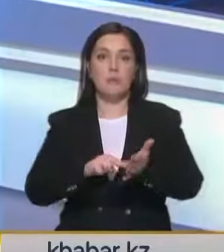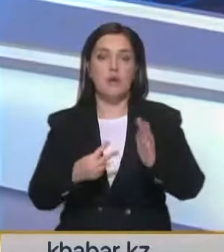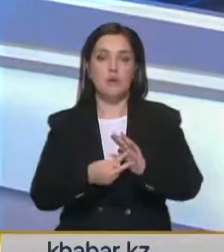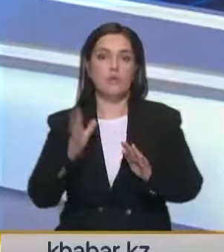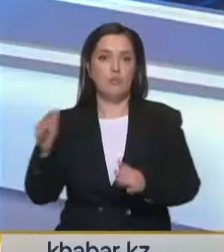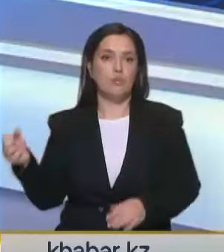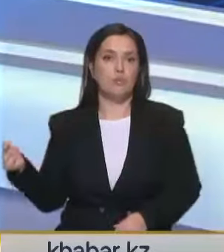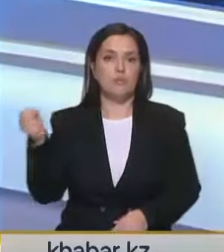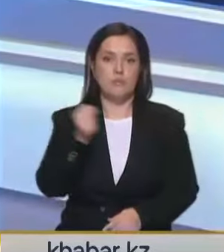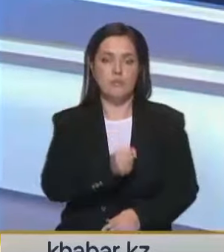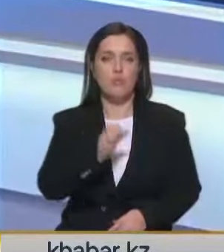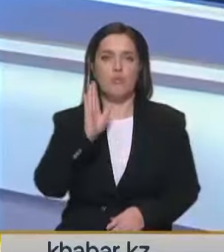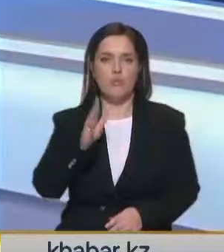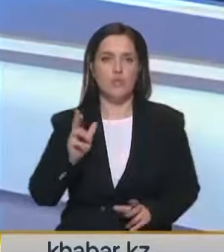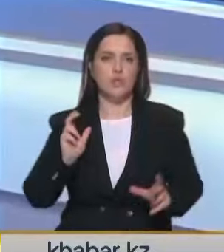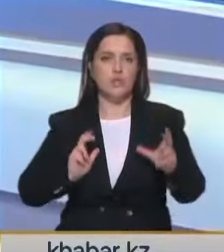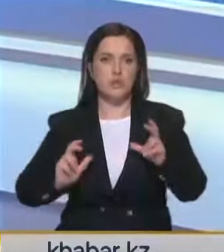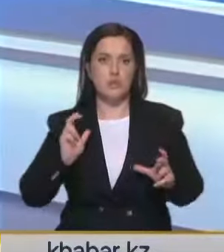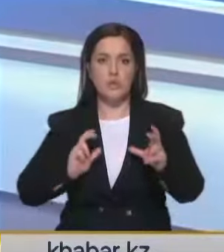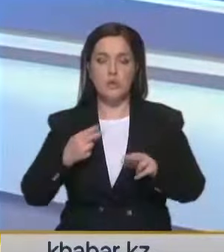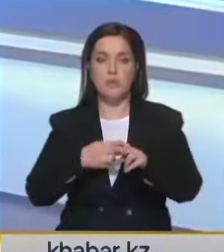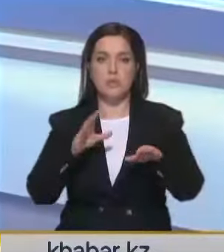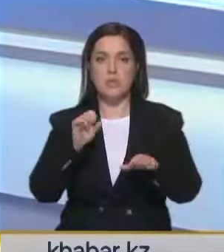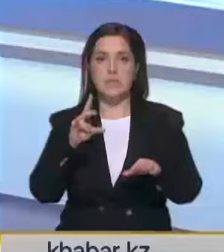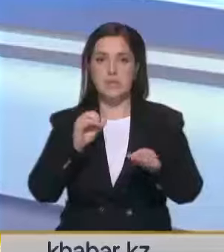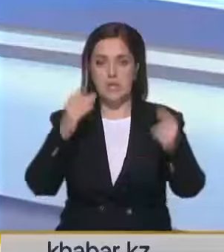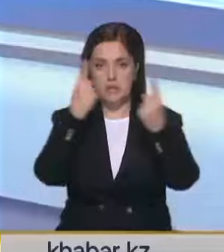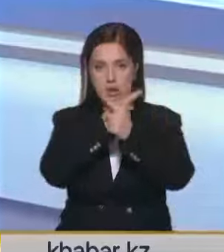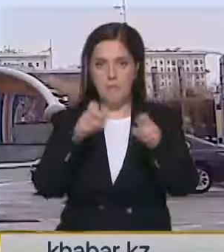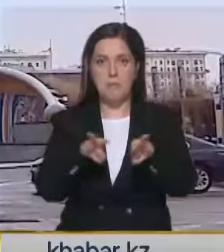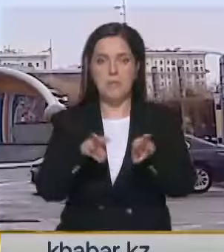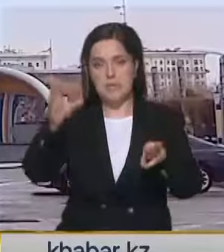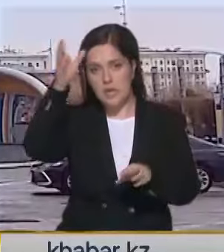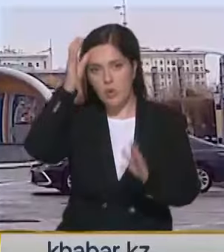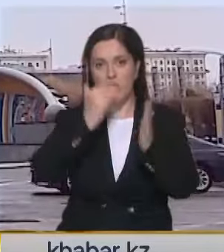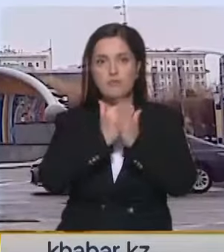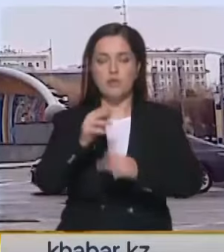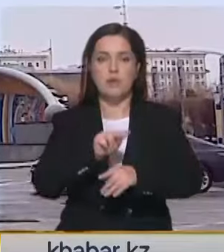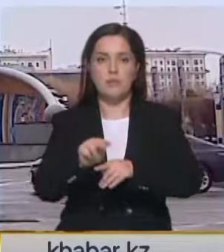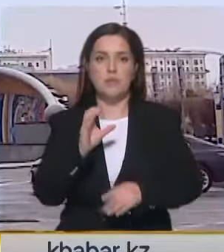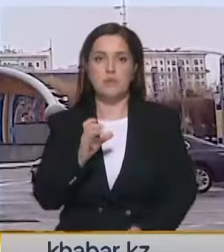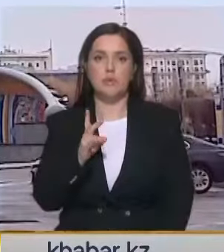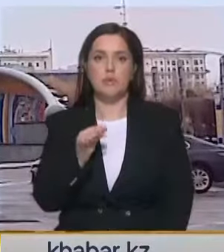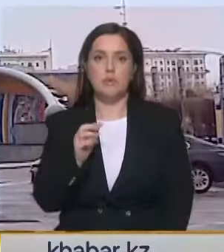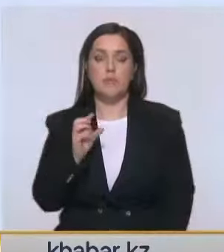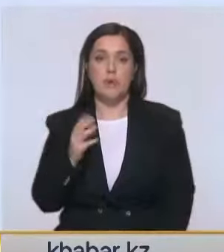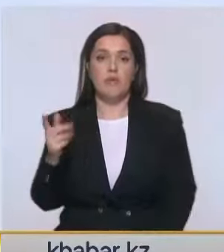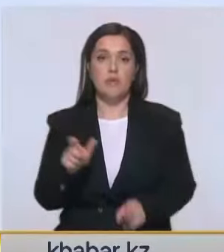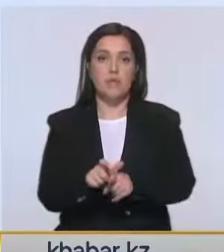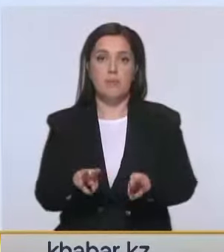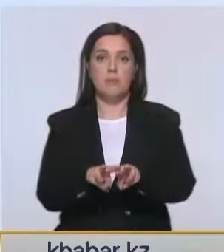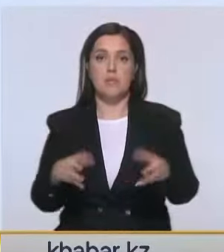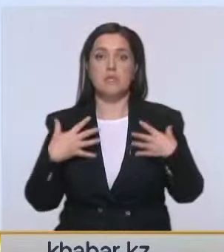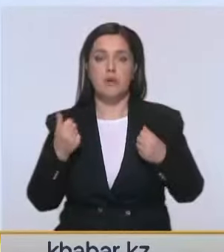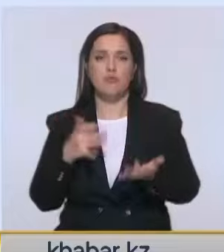привлечь ведущие институты страны. Об этом в кулуарах Сената сегодня сообщил министр науки и высшего образования Саясат Нурбек. По его словам, Минздрав уже